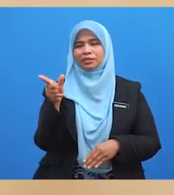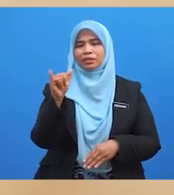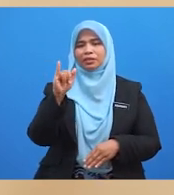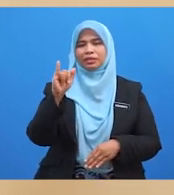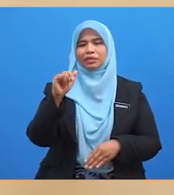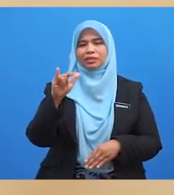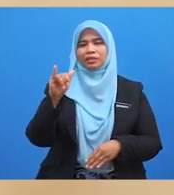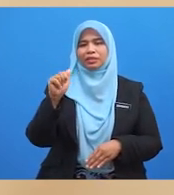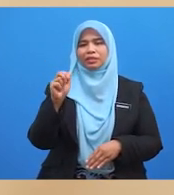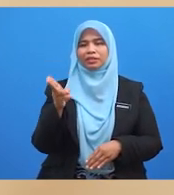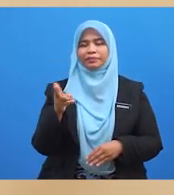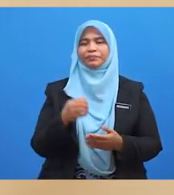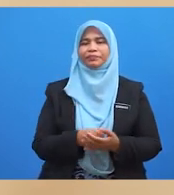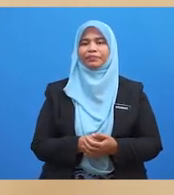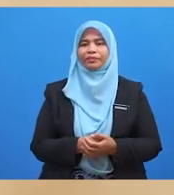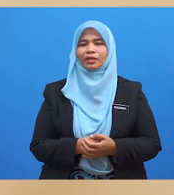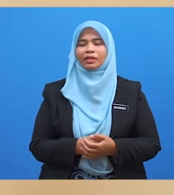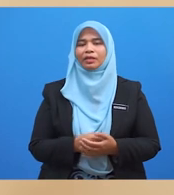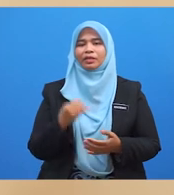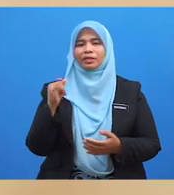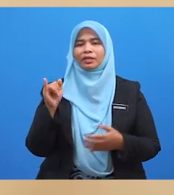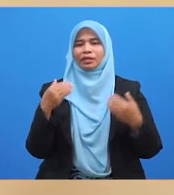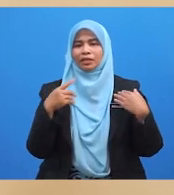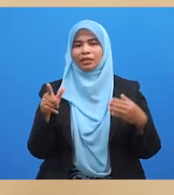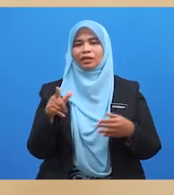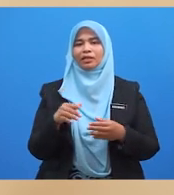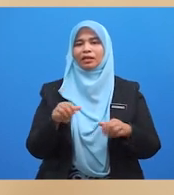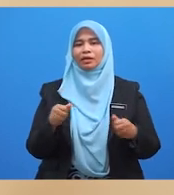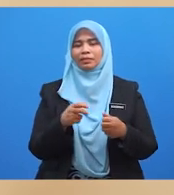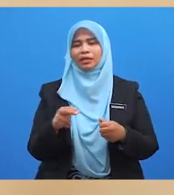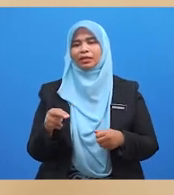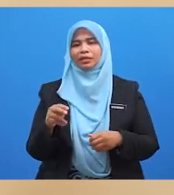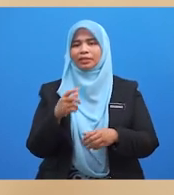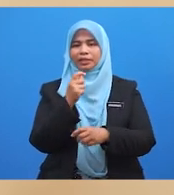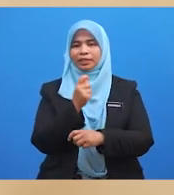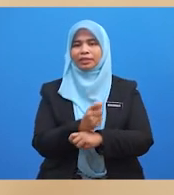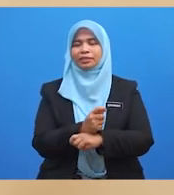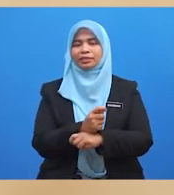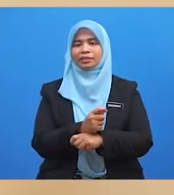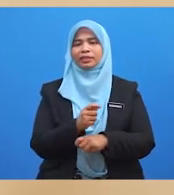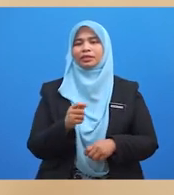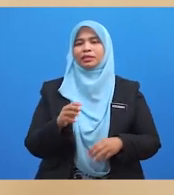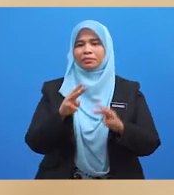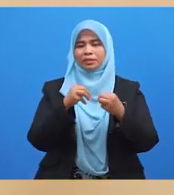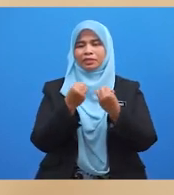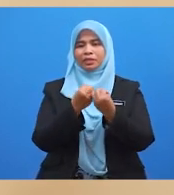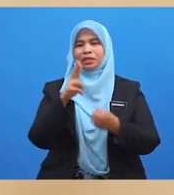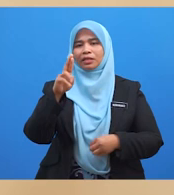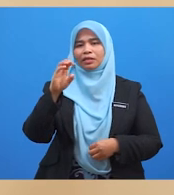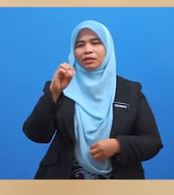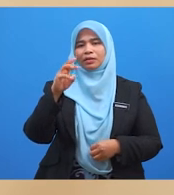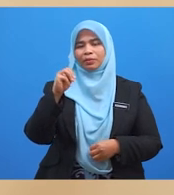juga merupakan sebahagian amalan tradisi kehidupan masyarakat Rom, Yunani dan